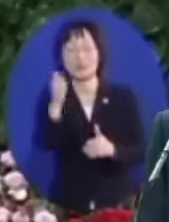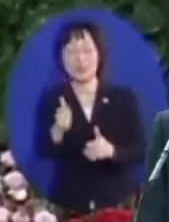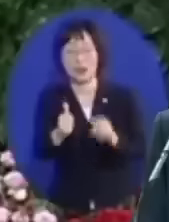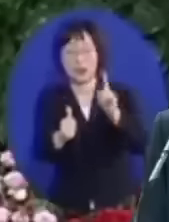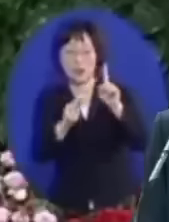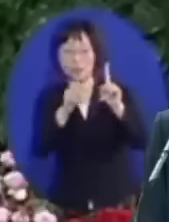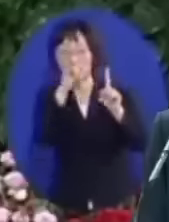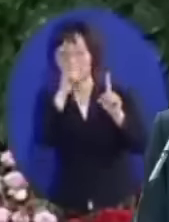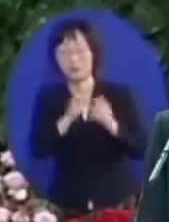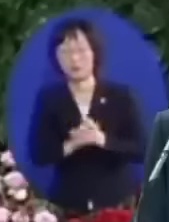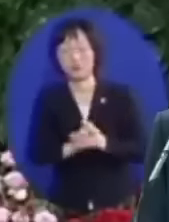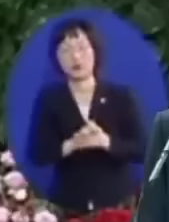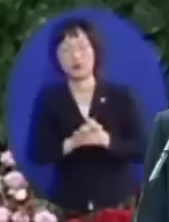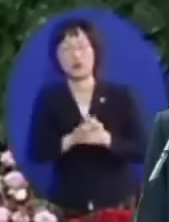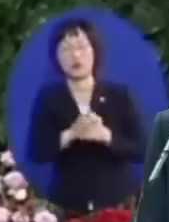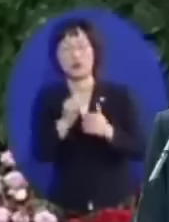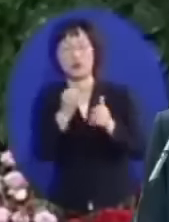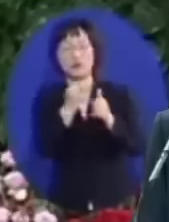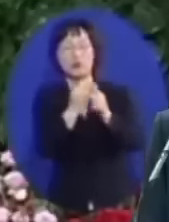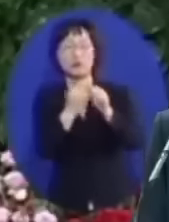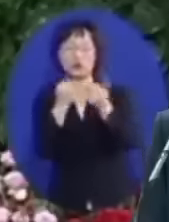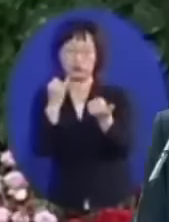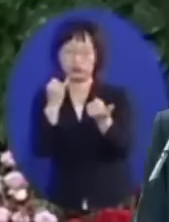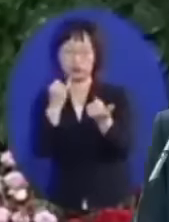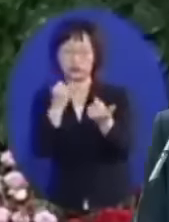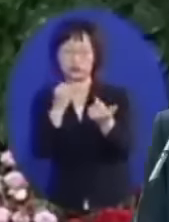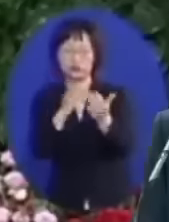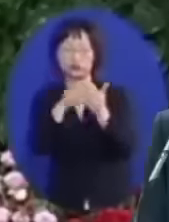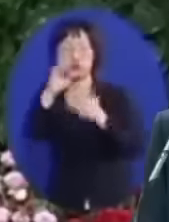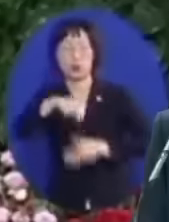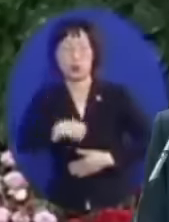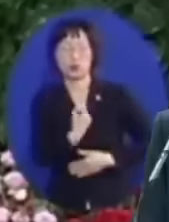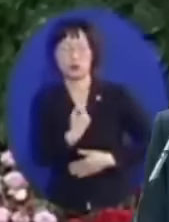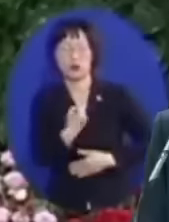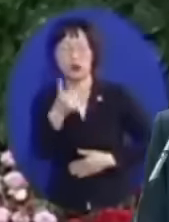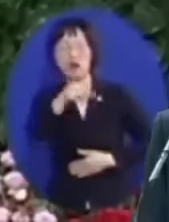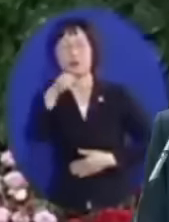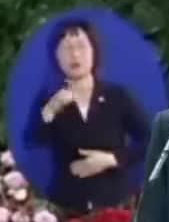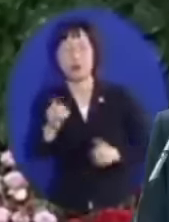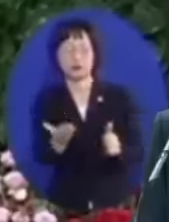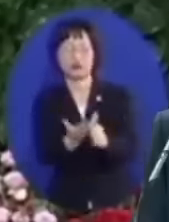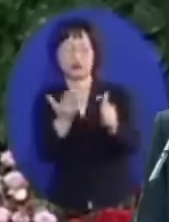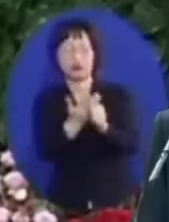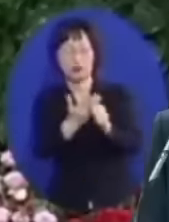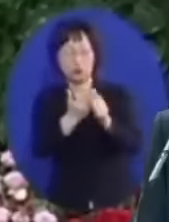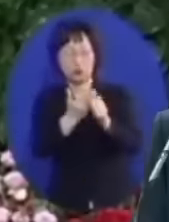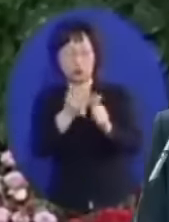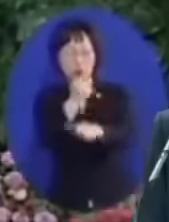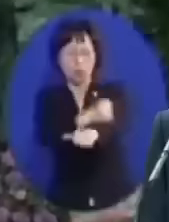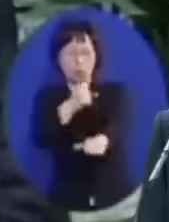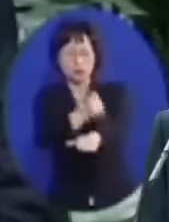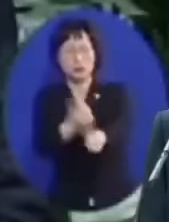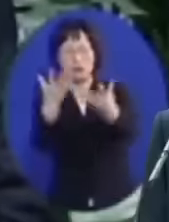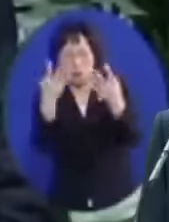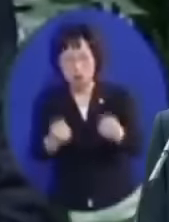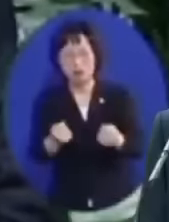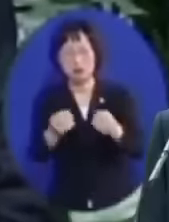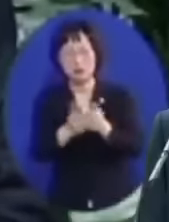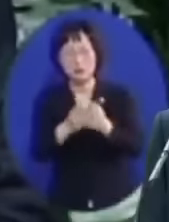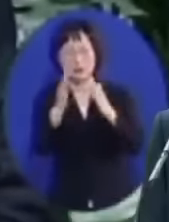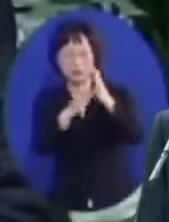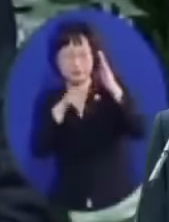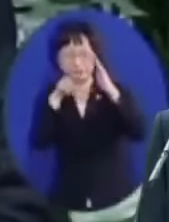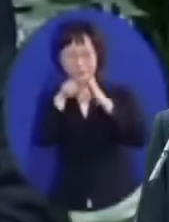계시는데 남편을 잃고 홀로 남매를 기르는데 참 고생을 많이 하고 있어요. 그래서 그 집에 신방을